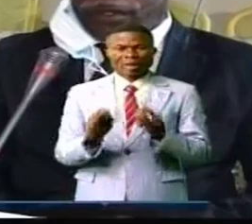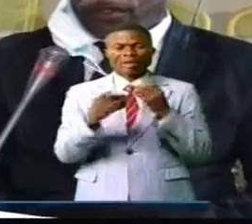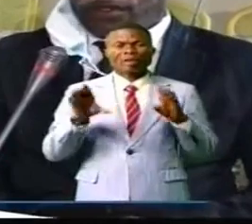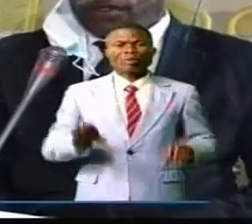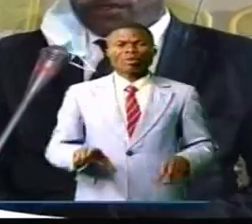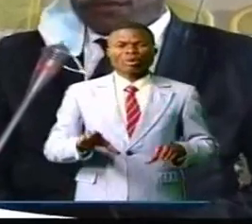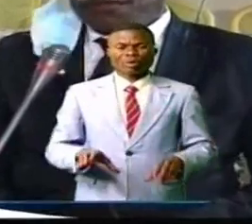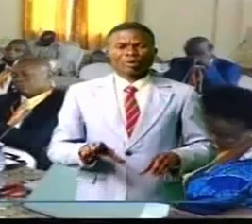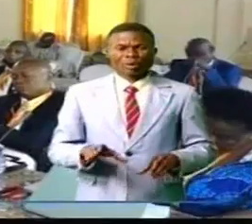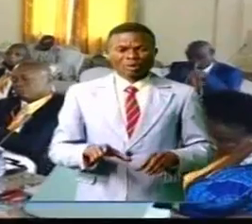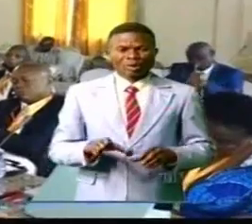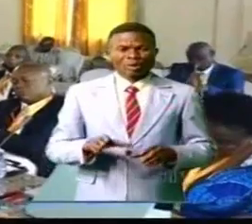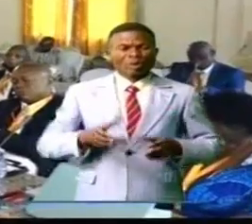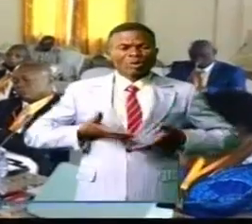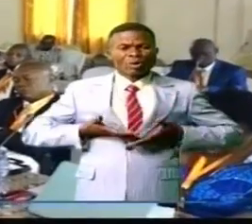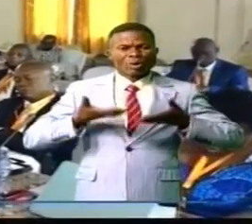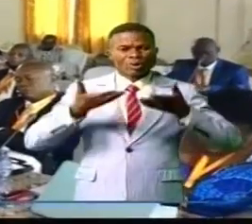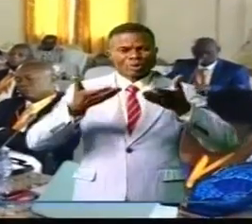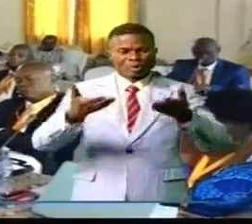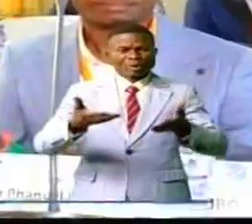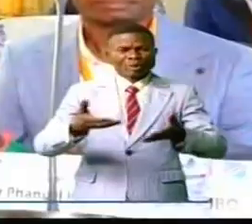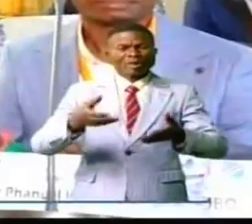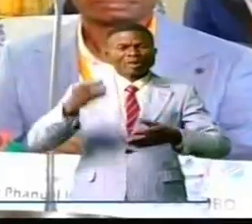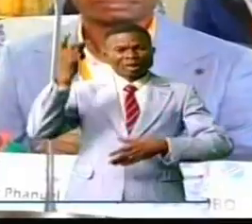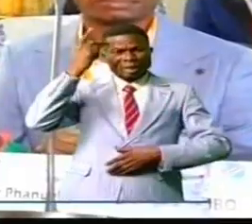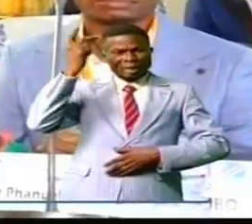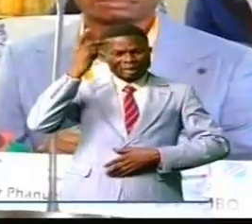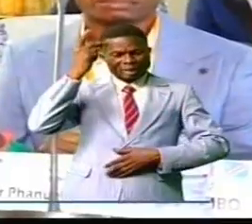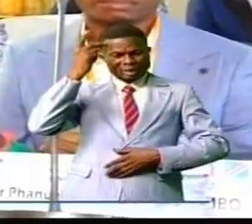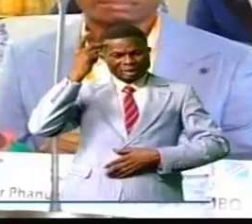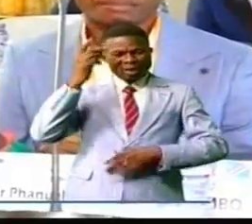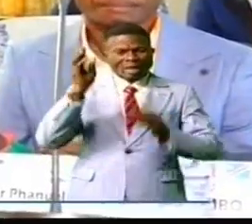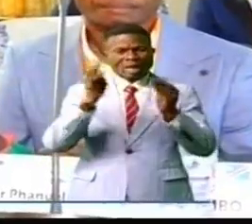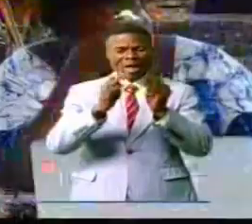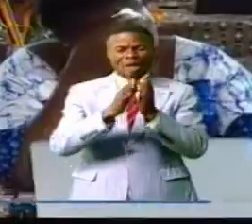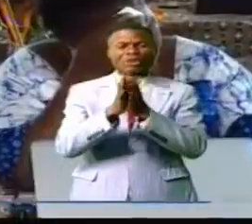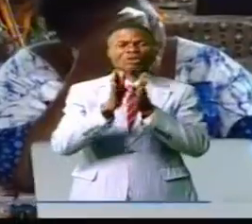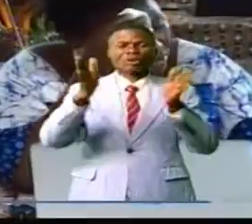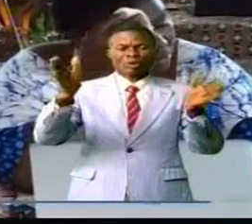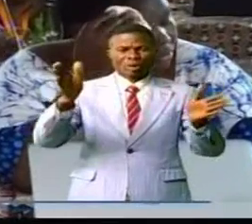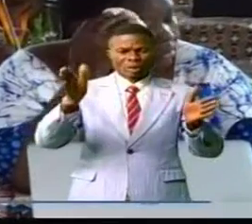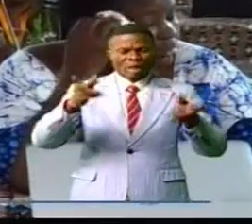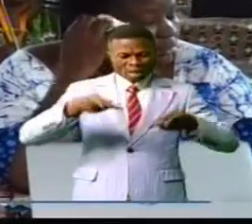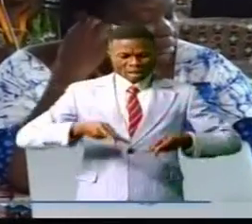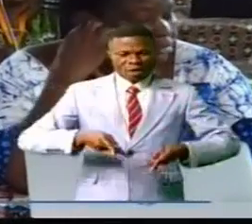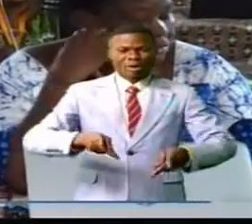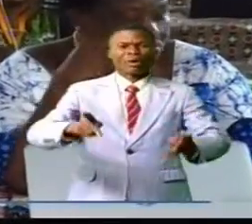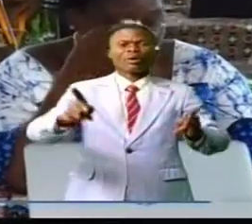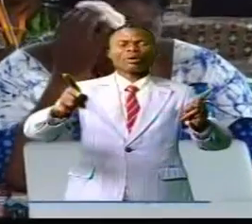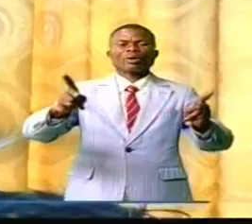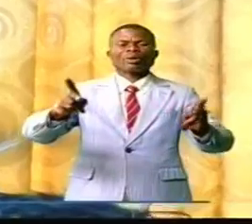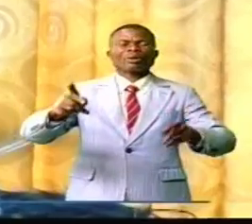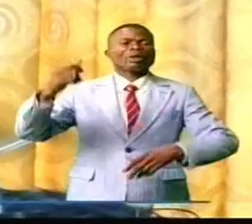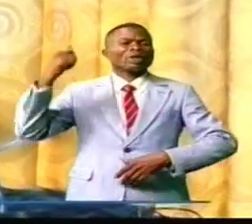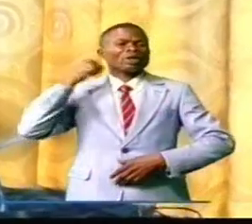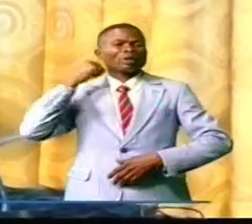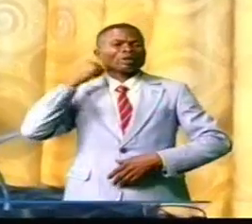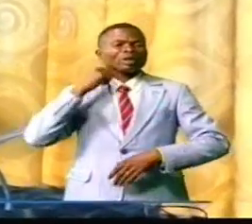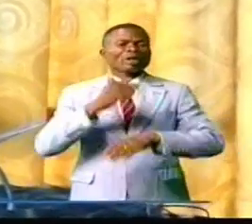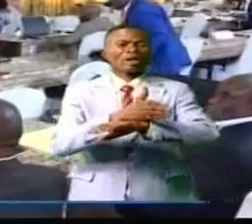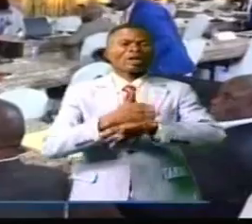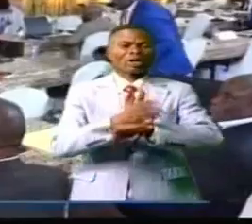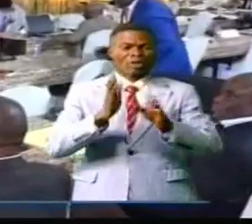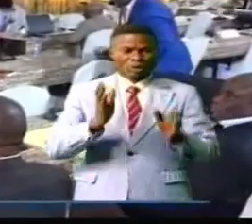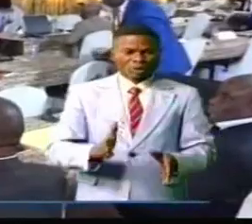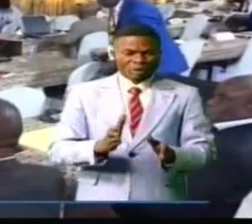du Congo se sont donné rendez-vous à Kinshasa pour cette assemblée générale qui va permettre à l'ordre des médecins vétérinaires